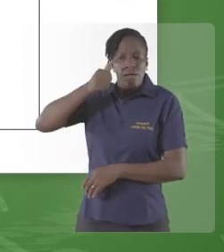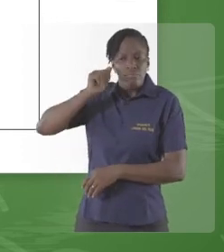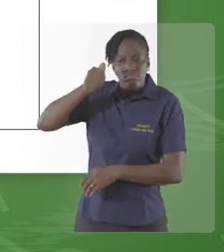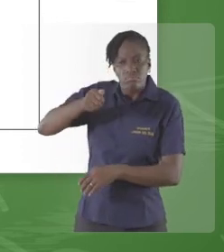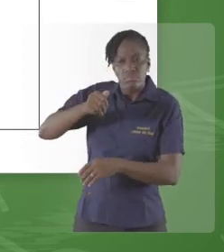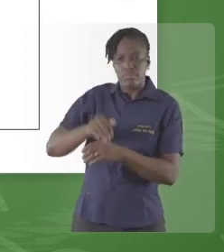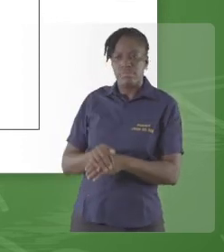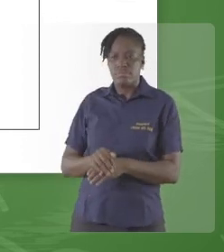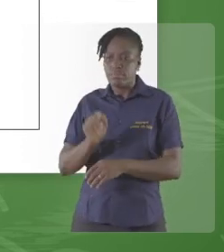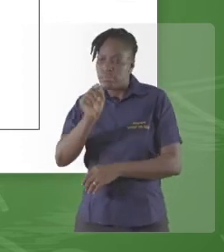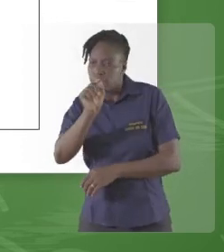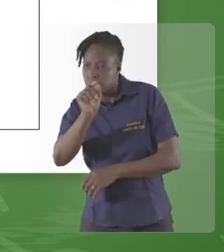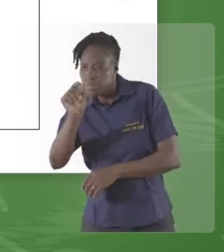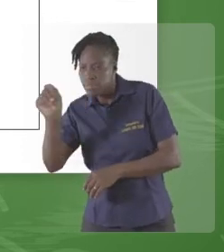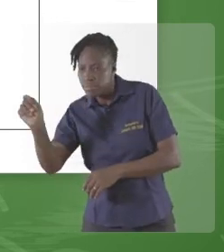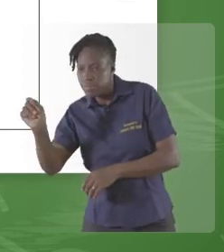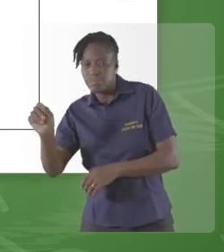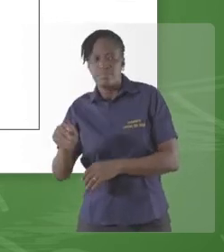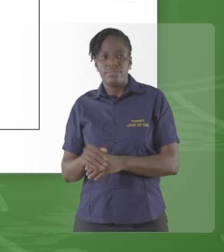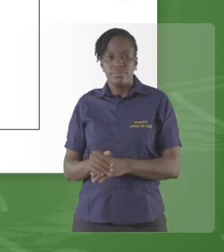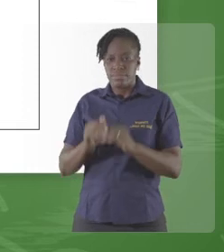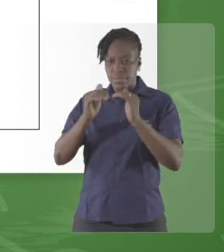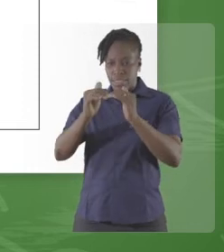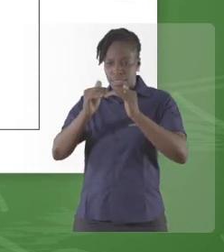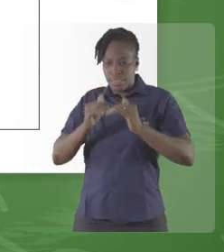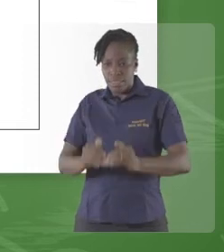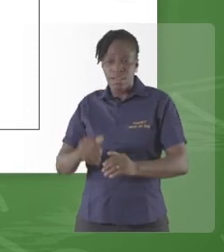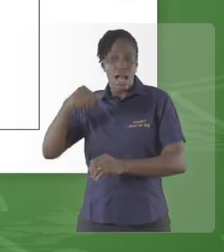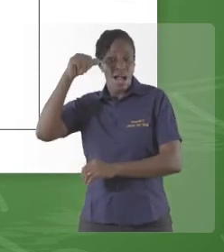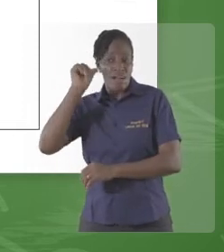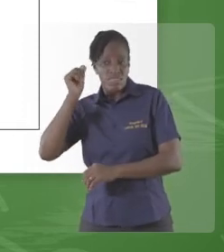Après-demain devient le surlendemain.